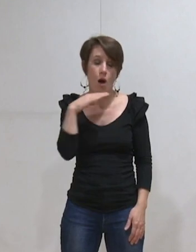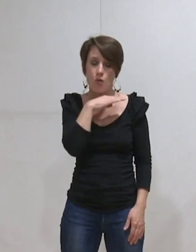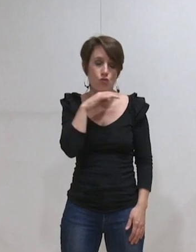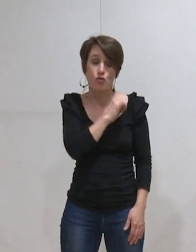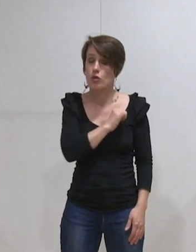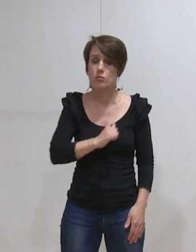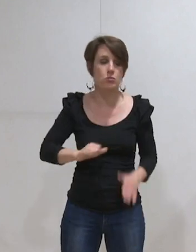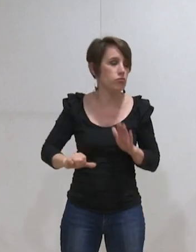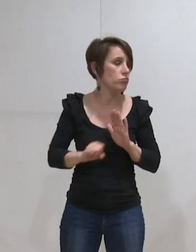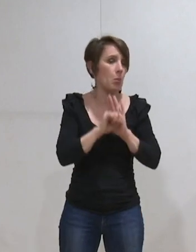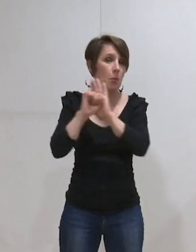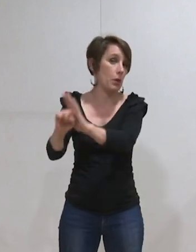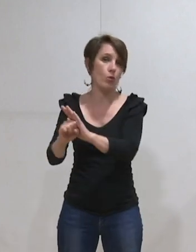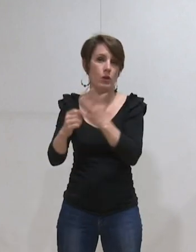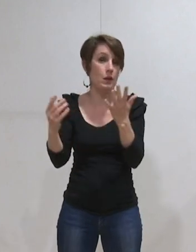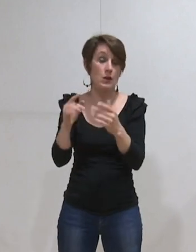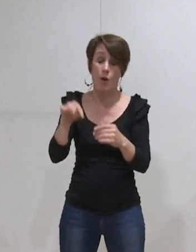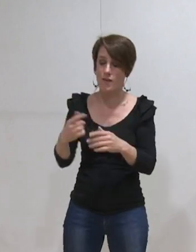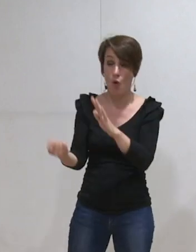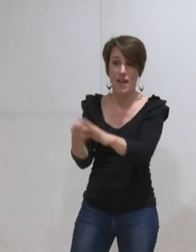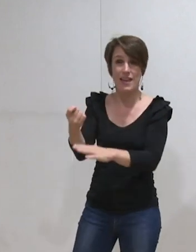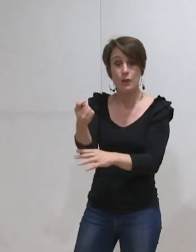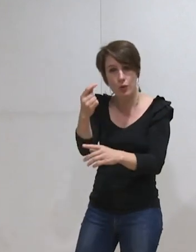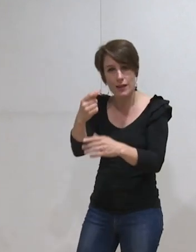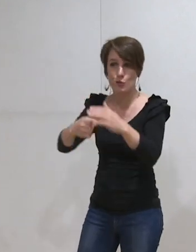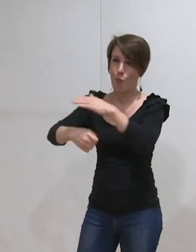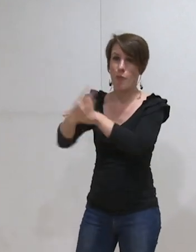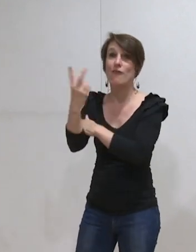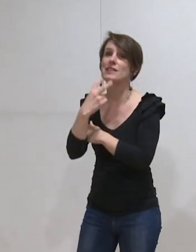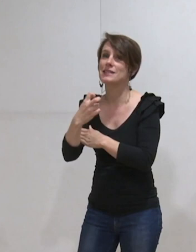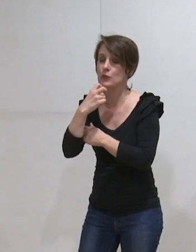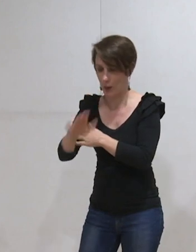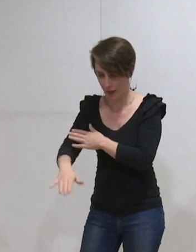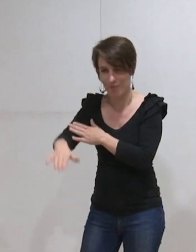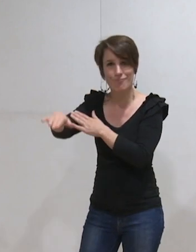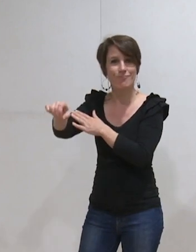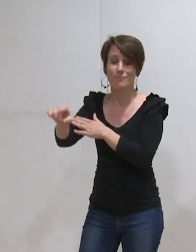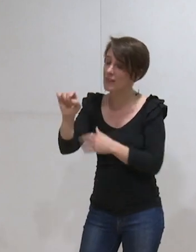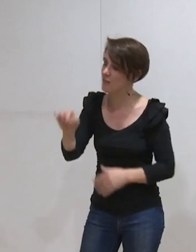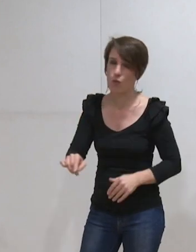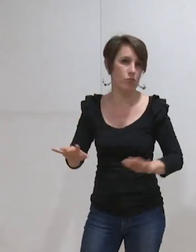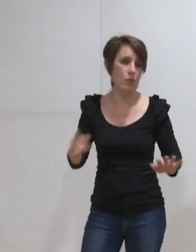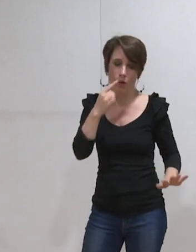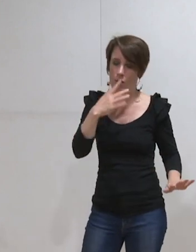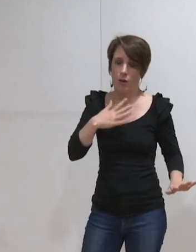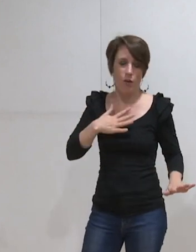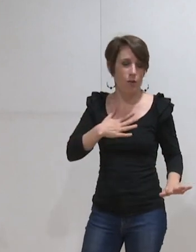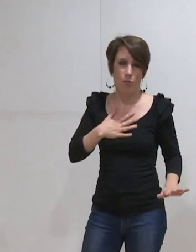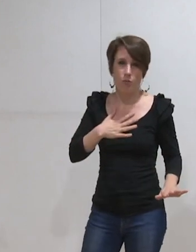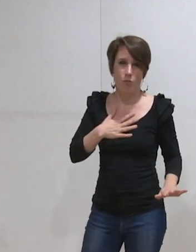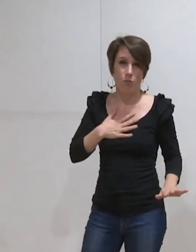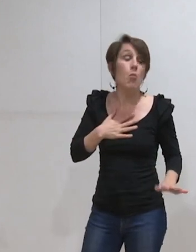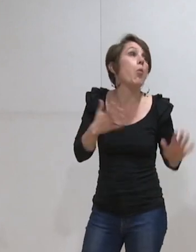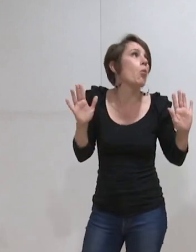c'est l'éducation à la citoyenneté et j'aurais privilégié le dialogue et et le sen tien à des